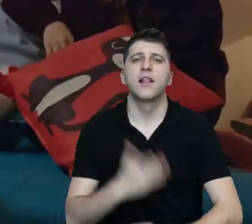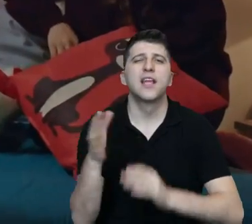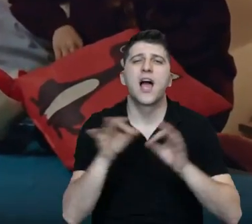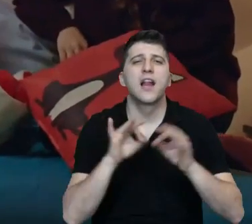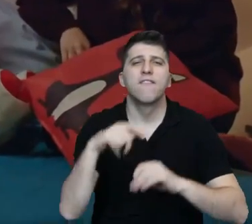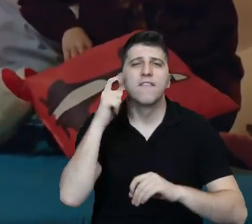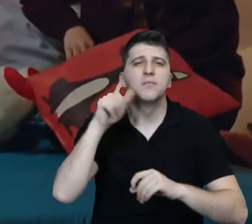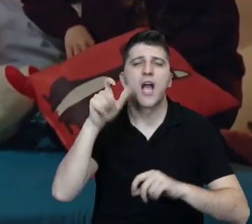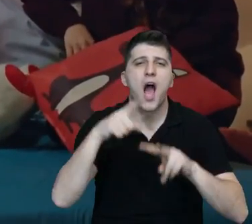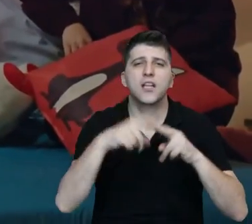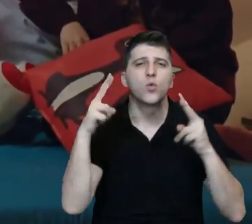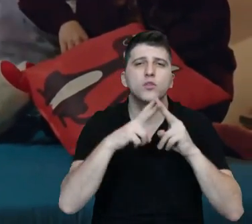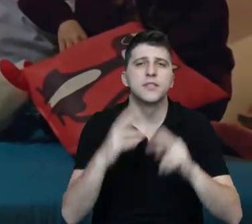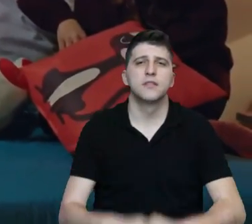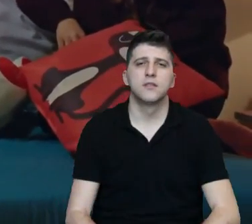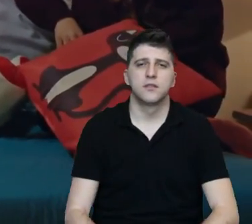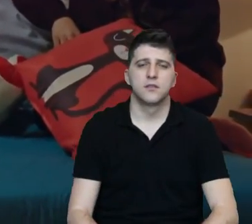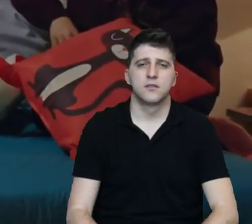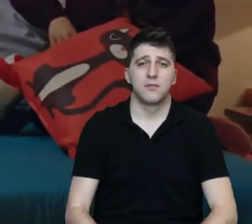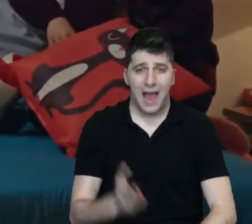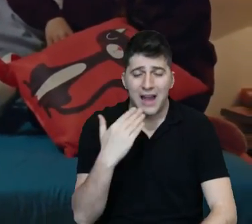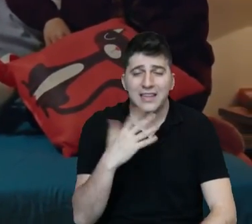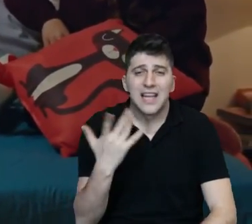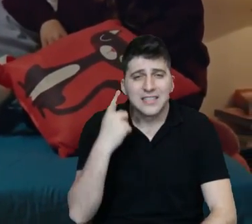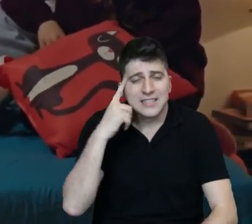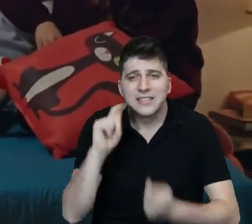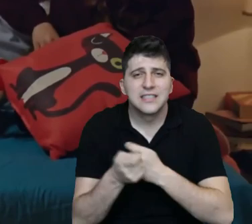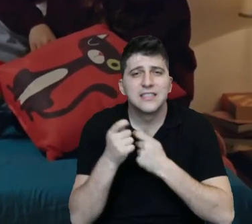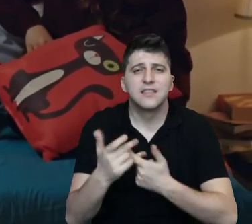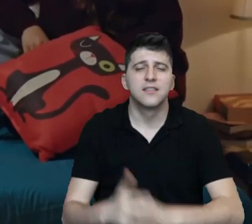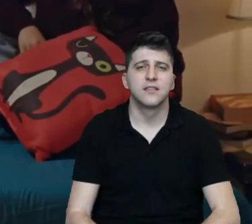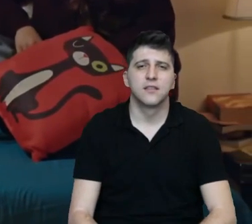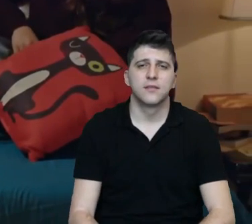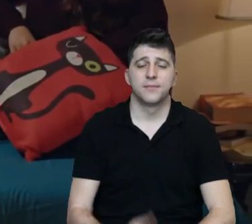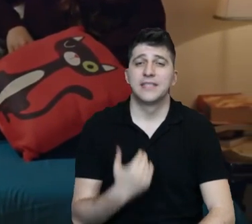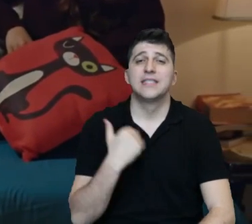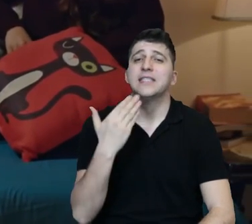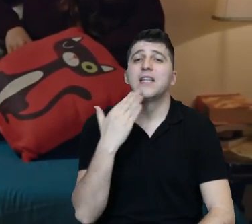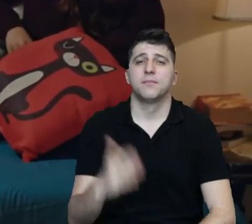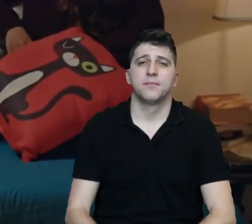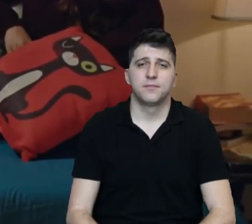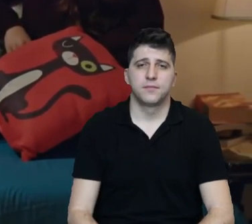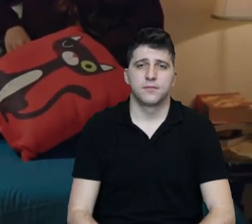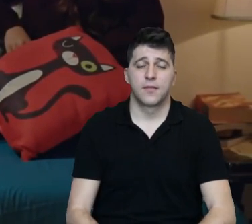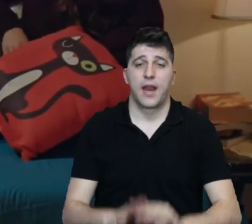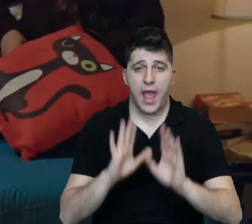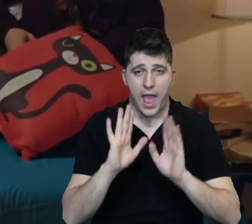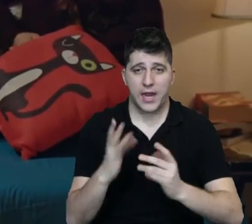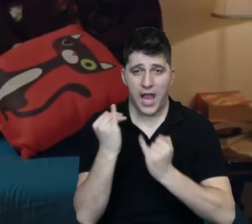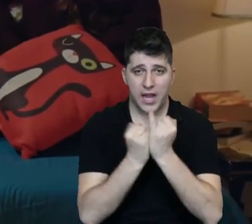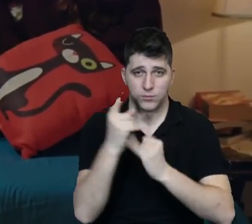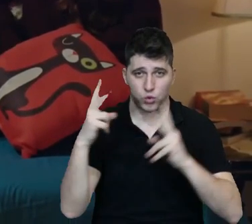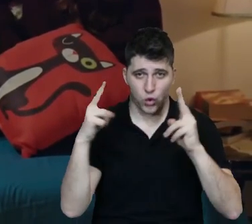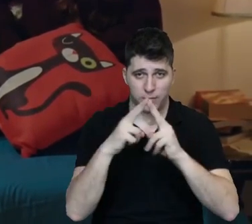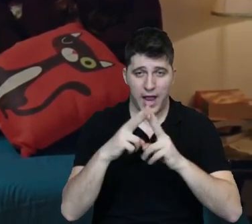ayarladın filmcilerle Arda'nın görüşmesini? Evdeler. Bacım anlatsana, nasıl ikna ettin hadi. Dedim ki, eğer